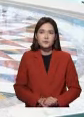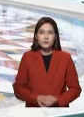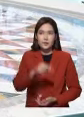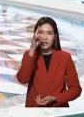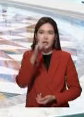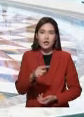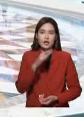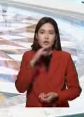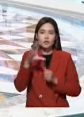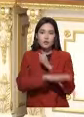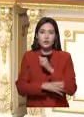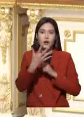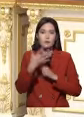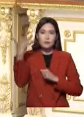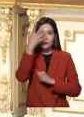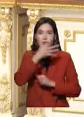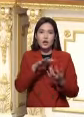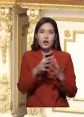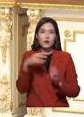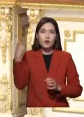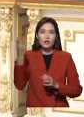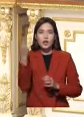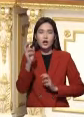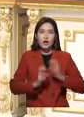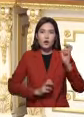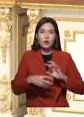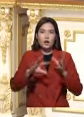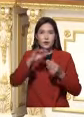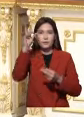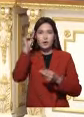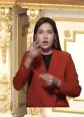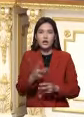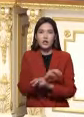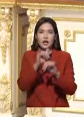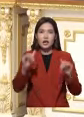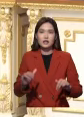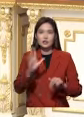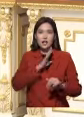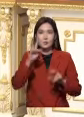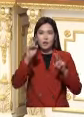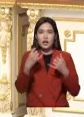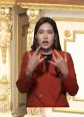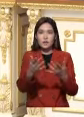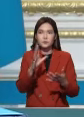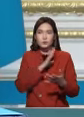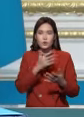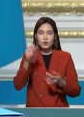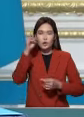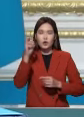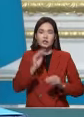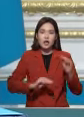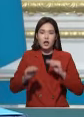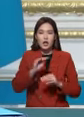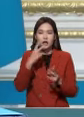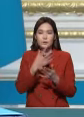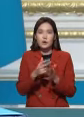Қазақстанда соңғы 5 жылда ауыл шаруашылығы өнімінің жалпы көлемі 2 еседен астам ұлғайды. Аталған саладағы өнім экспорты 2 есе артып,